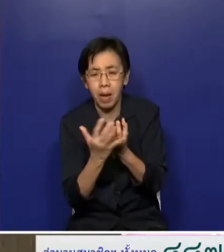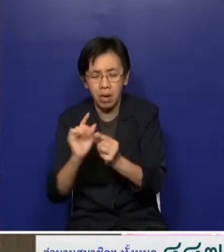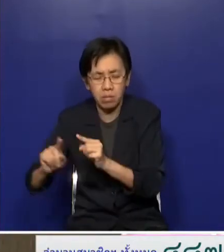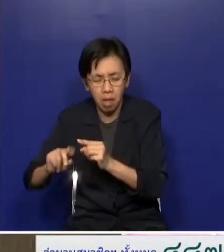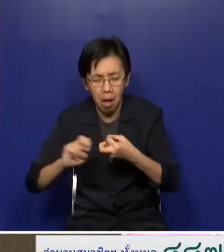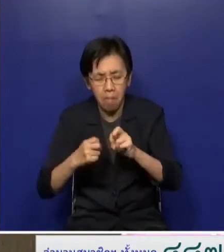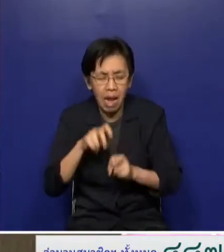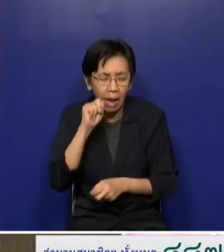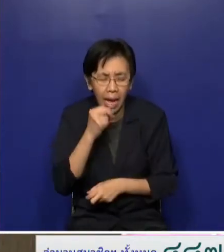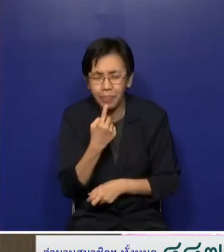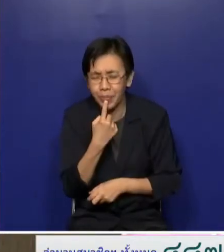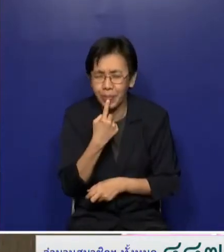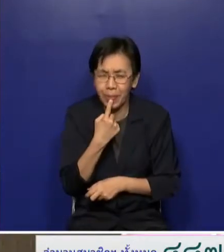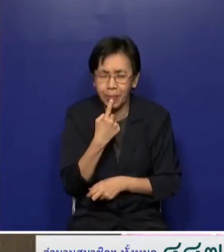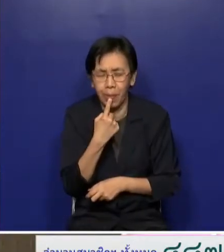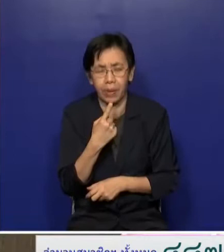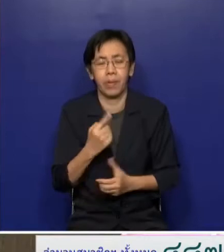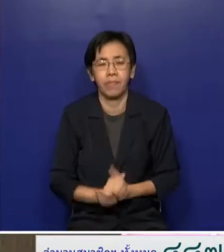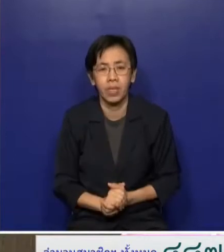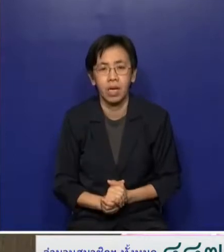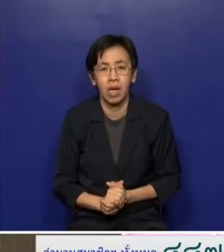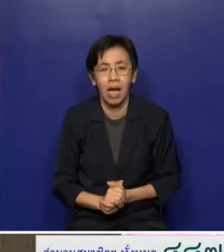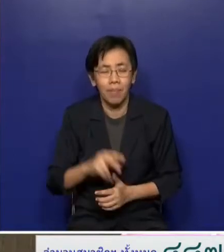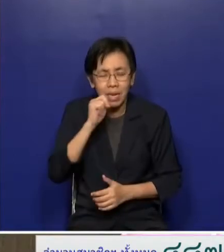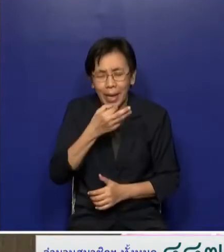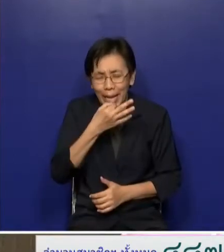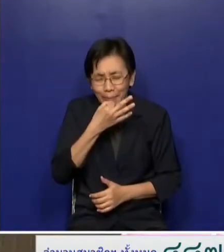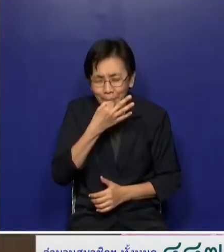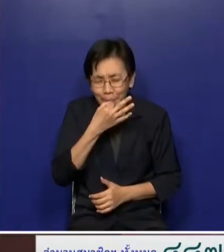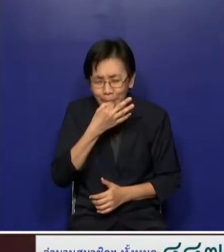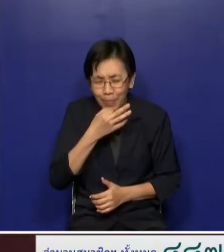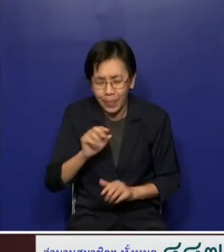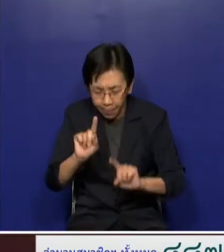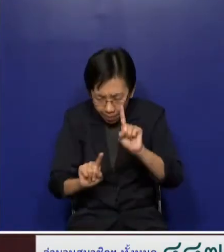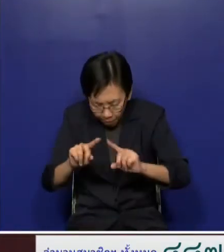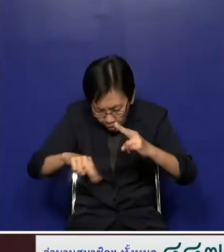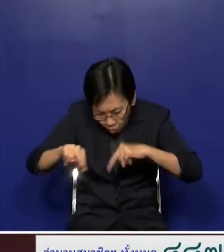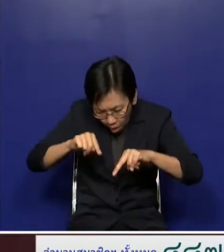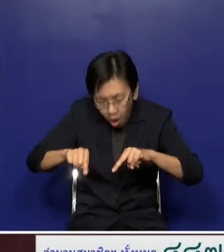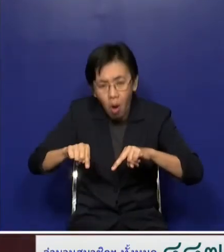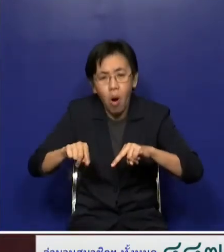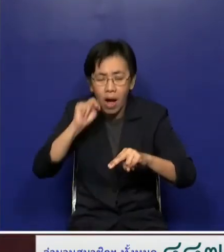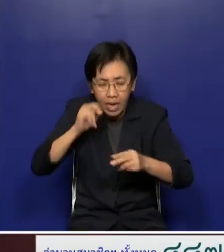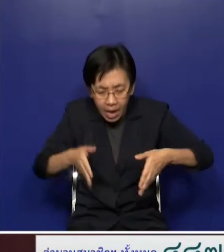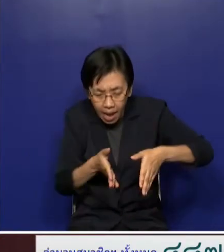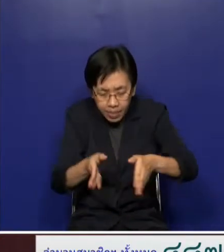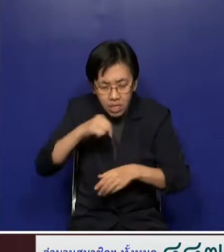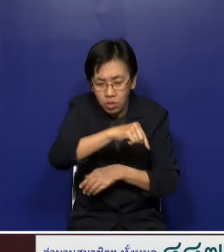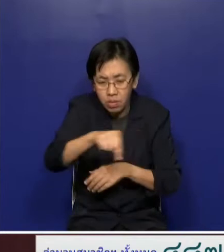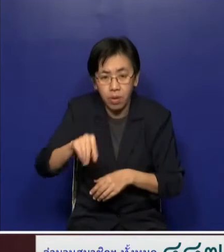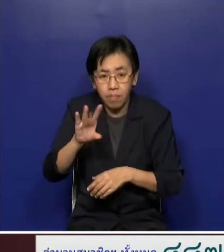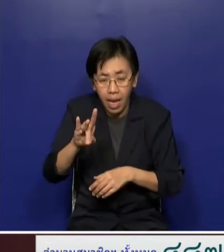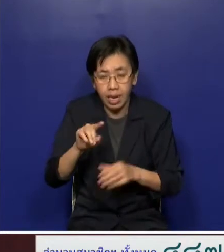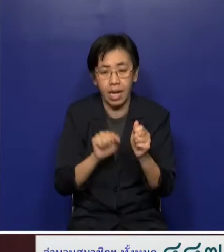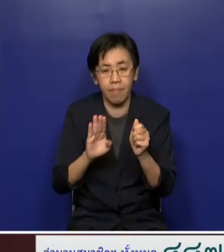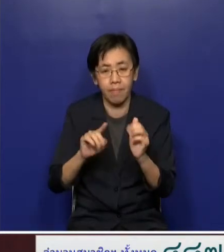แลมีอาศาสมัครได้รับการตรวจวดค่าน้ำเข็ม คณภาพ น้ำ ลำครอง จำหนอน 8 จุ ใอเพิบักรวยไม่